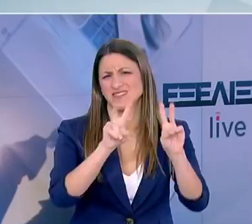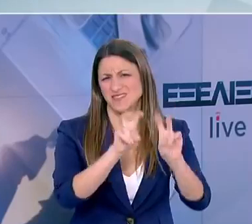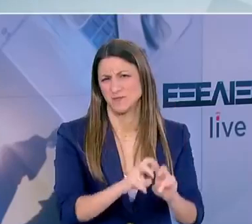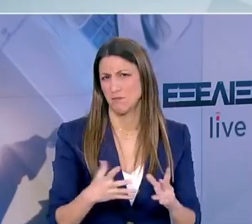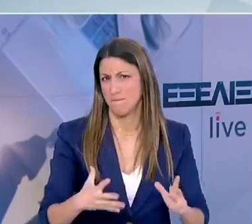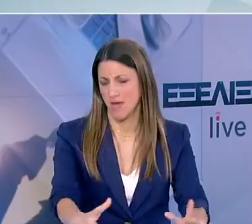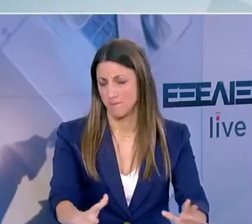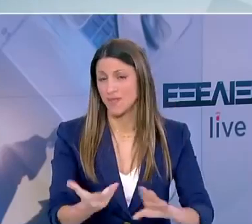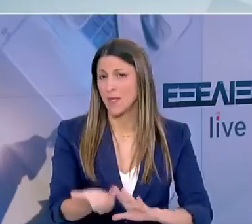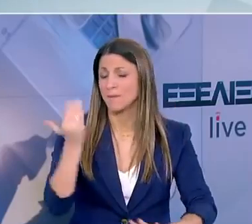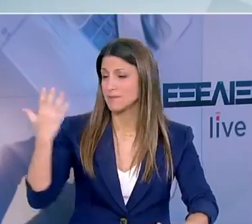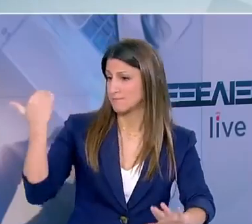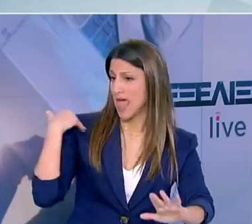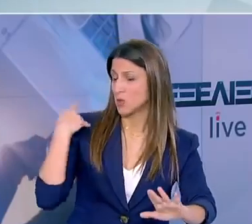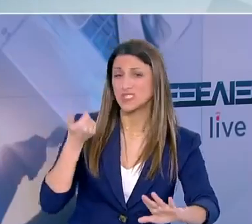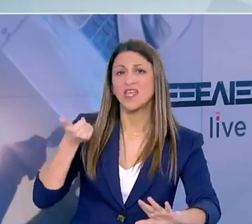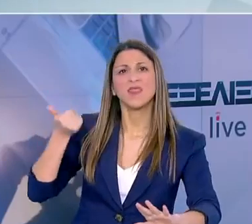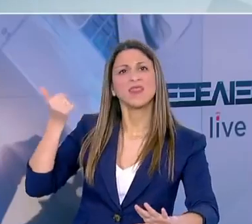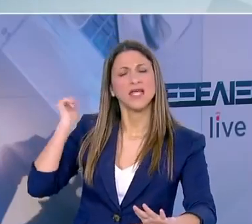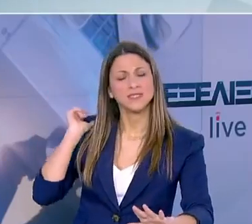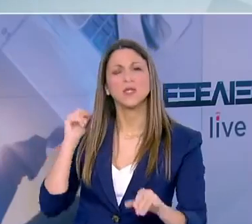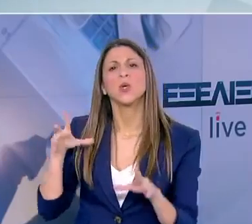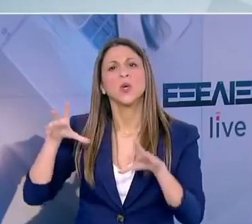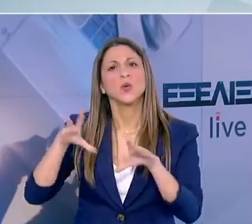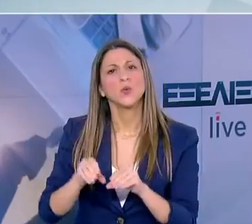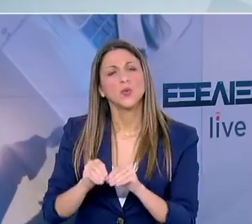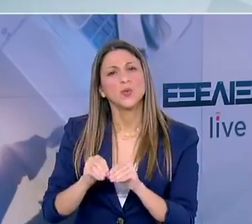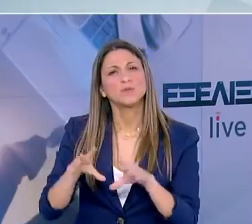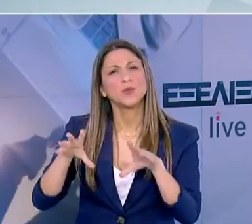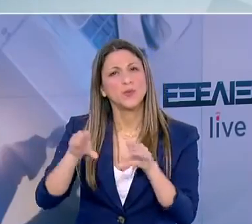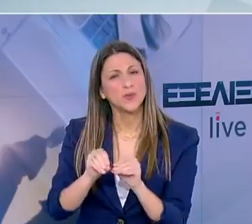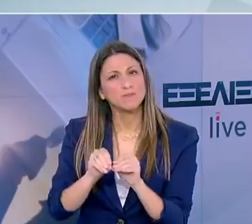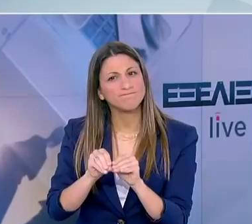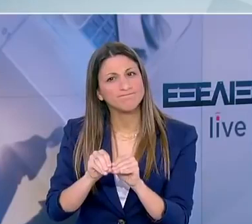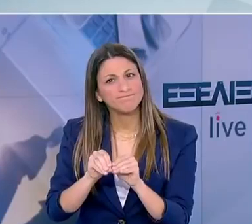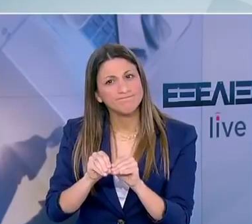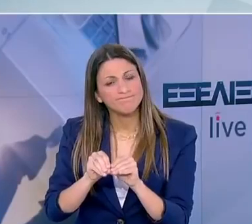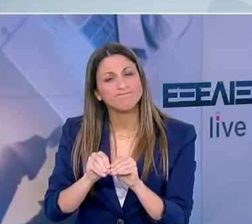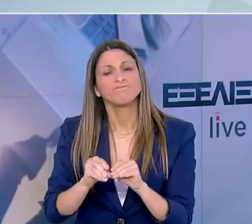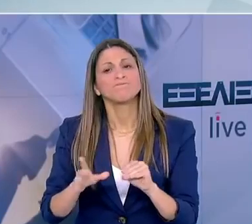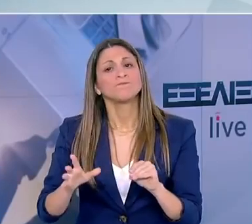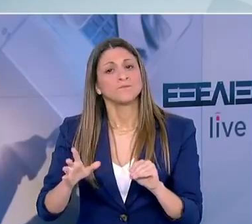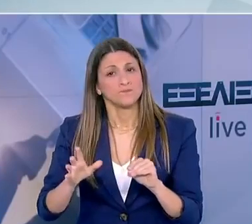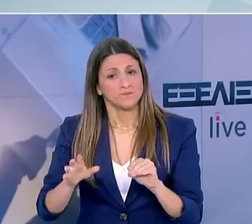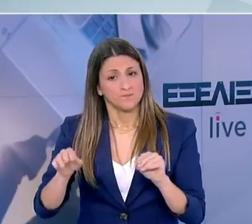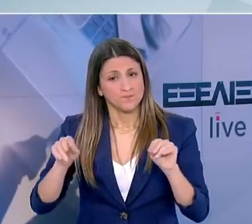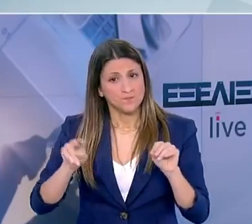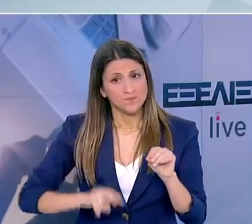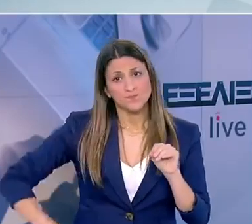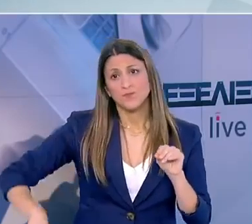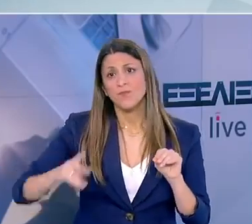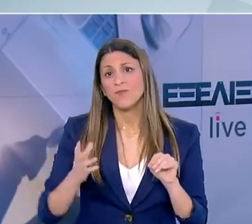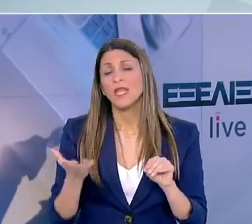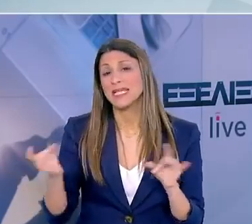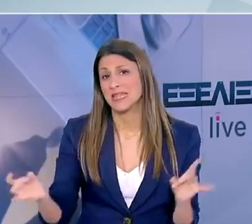Σχετικά με μια ερώτηση που μου απευθύνθηκε χθες για τα νοσήματα και την ανάγκη να συνεχίζονται οι ιατρικές υπηρεσίες στον πληθυσμό και